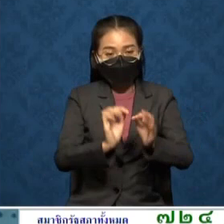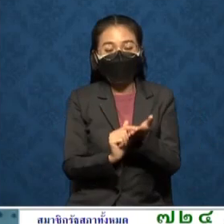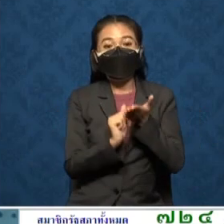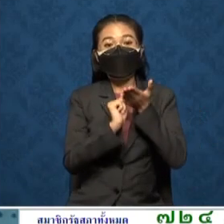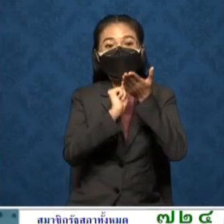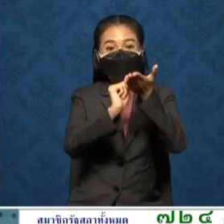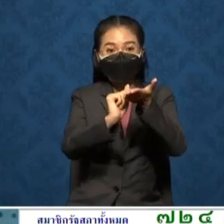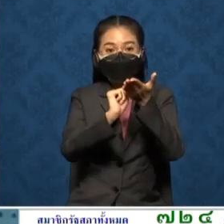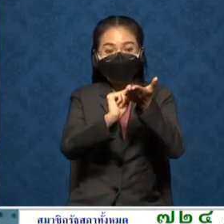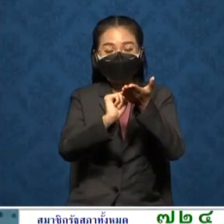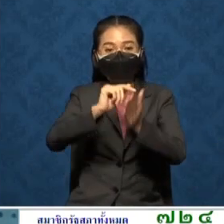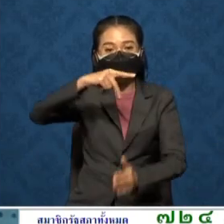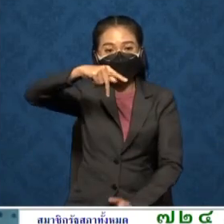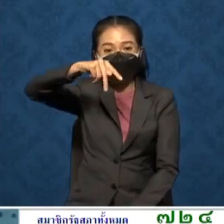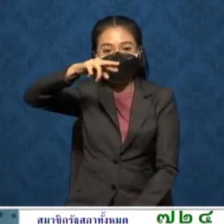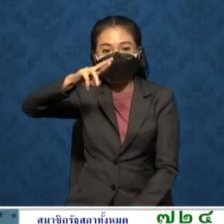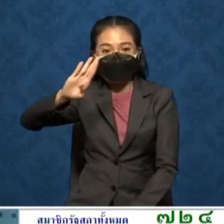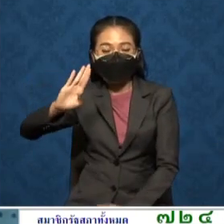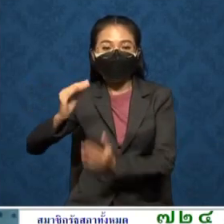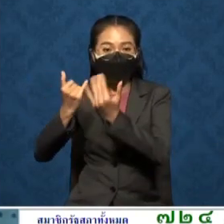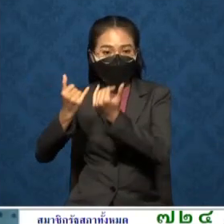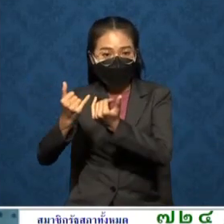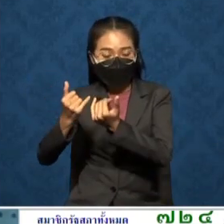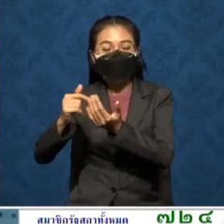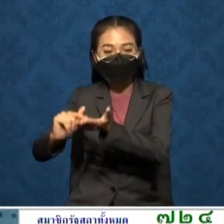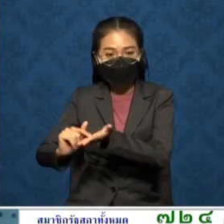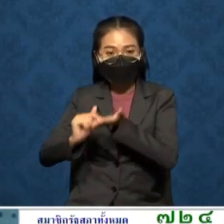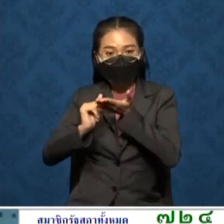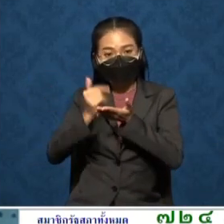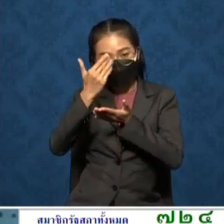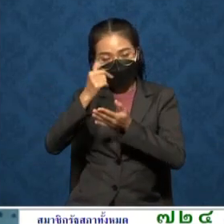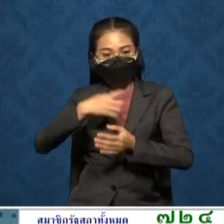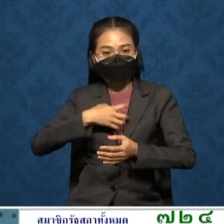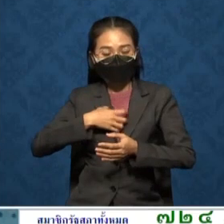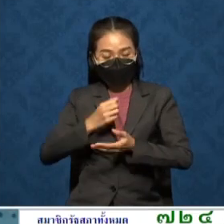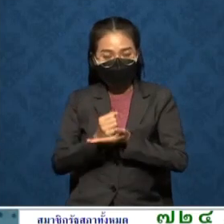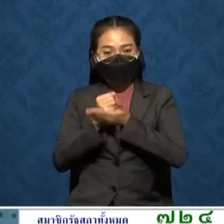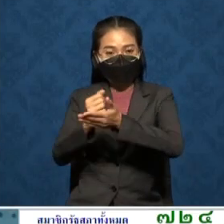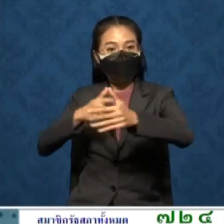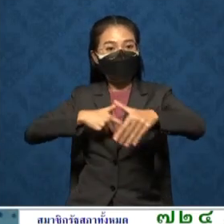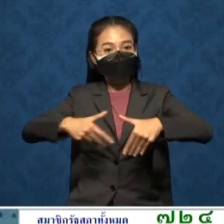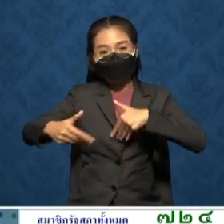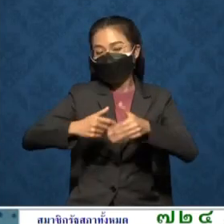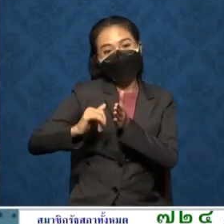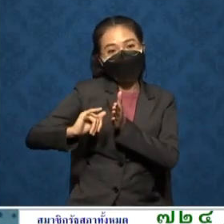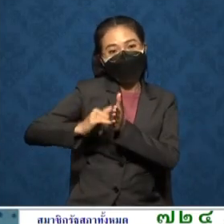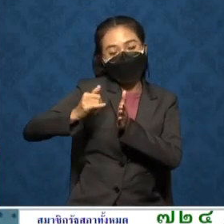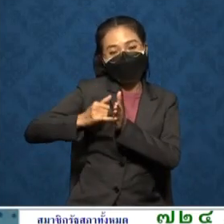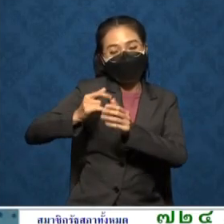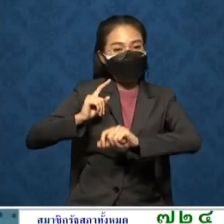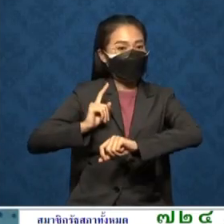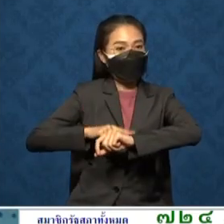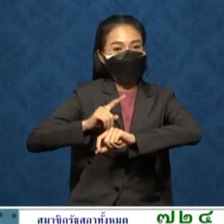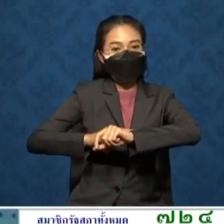ติฉบับนี้มาเพื่อจะได้อำนวยความสะดวกให้แก่ประชาชนประหยัดเงินประหยัดเวลาและขณะ